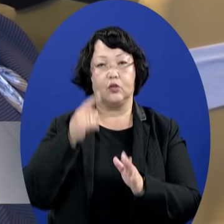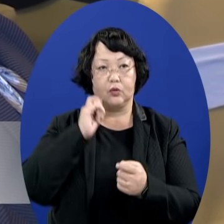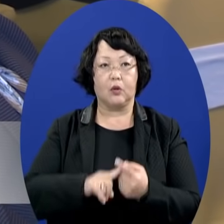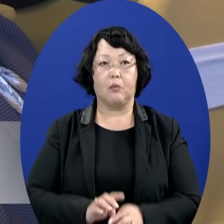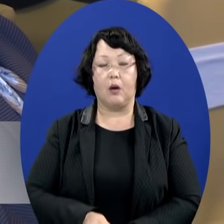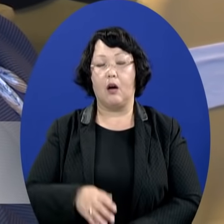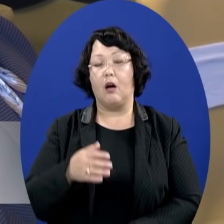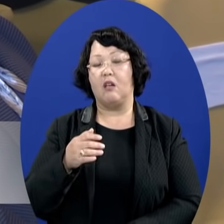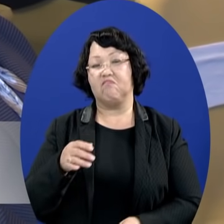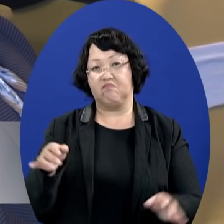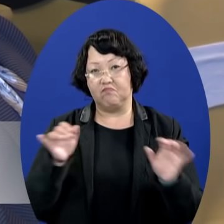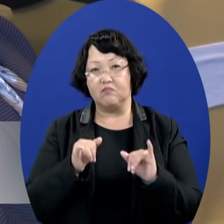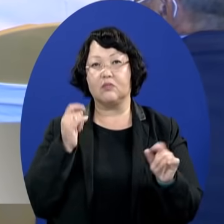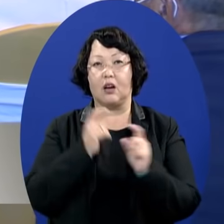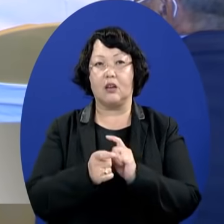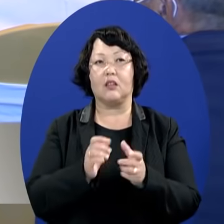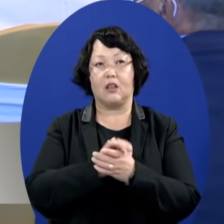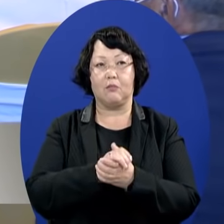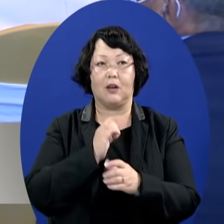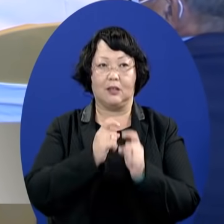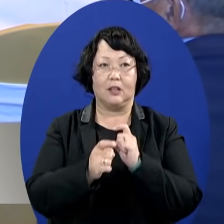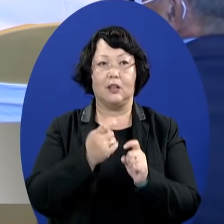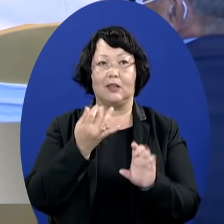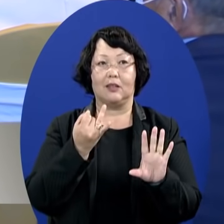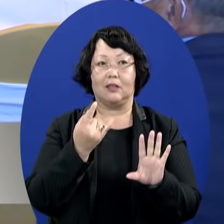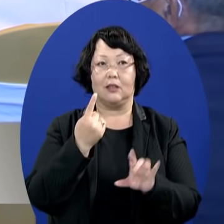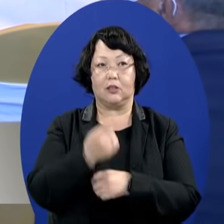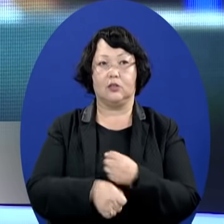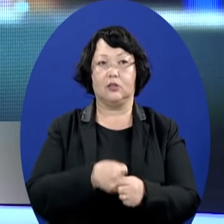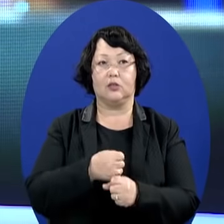Унгар Монгол улсын найрамдалт харилцаа 71 жилийн түүхтэй юм а.